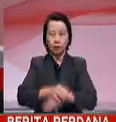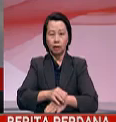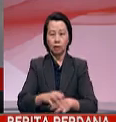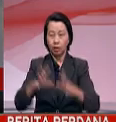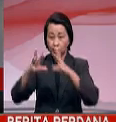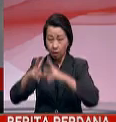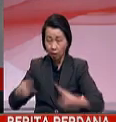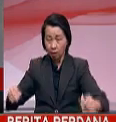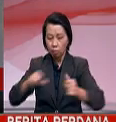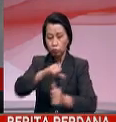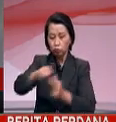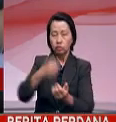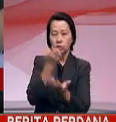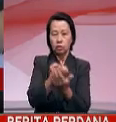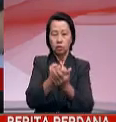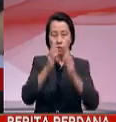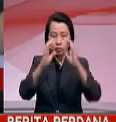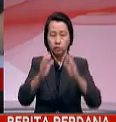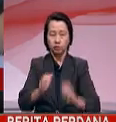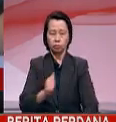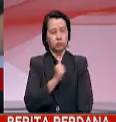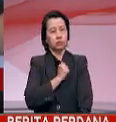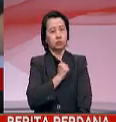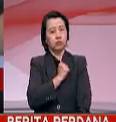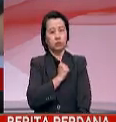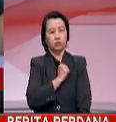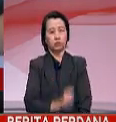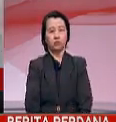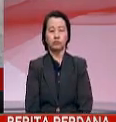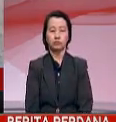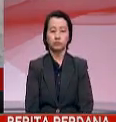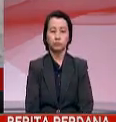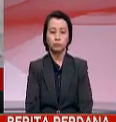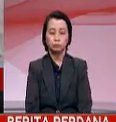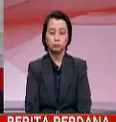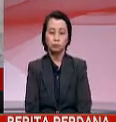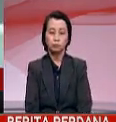menangani krisis sosioekonomi secara bersendirian.